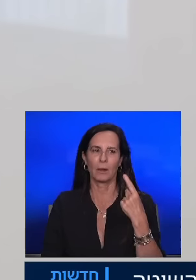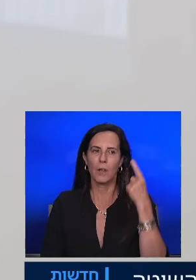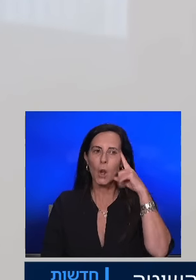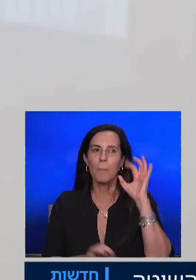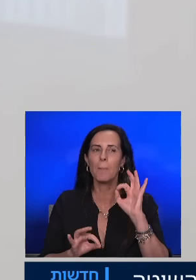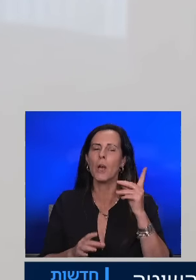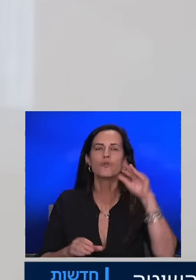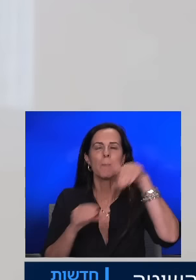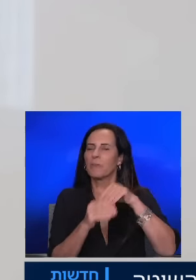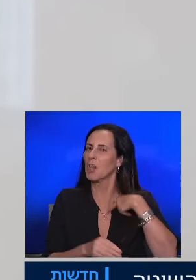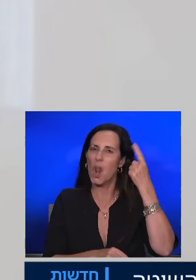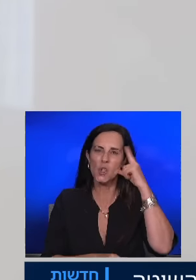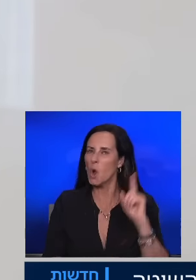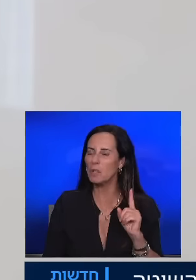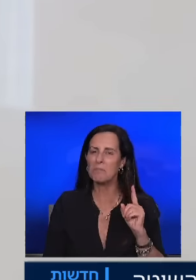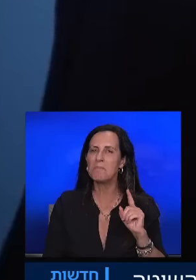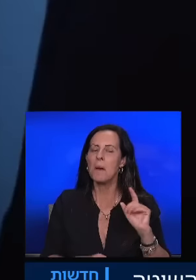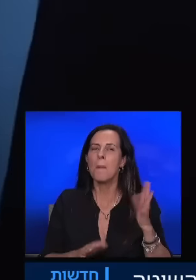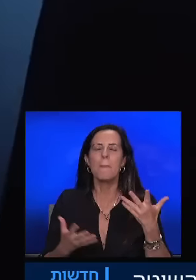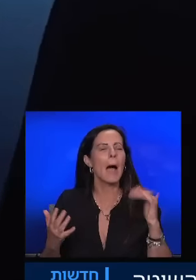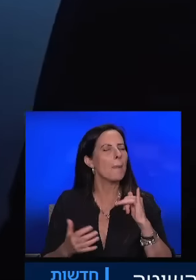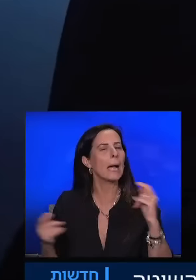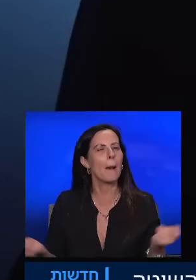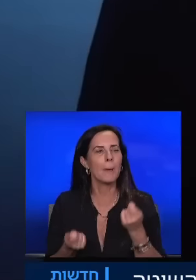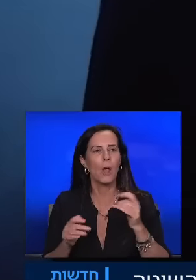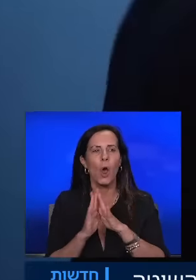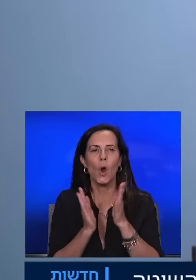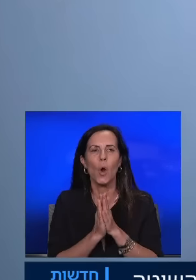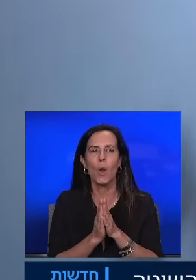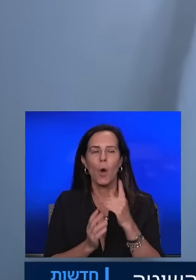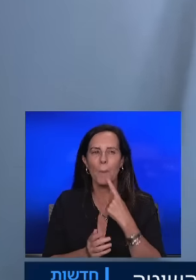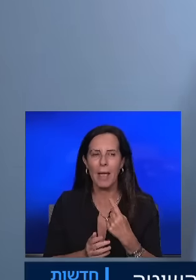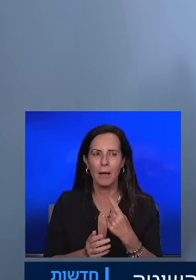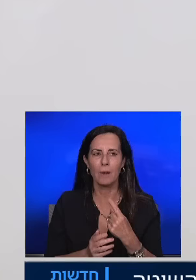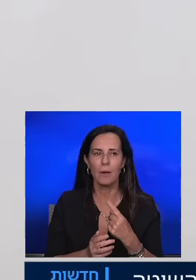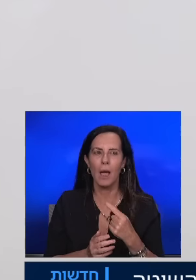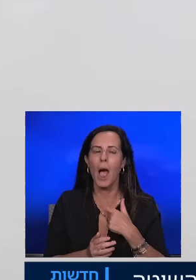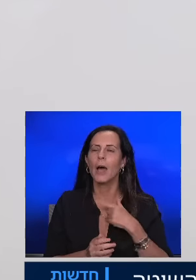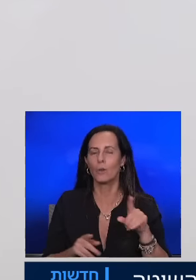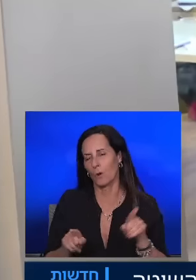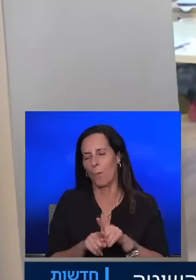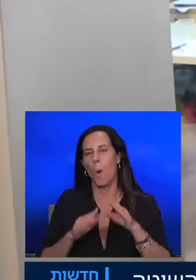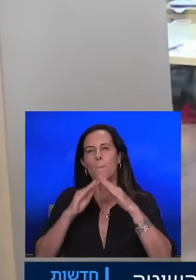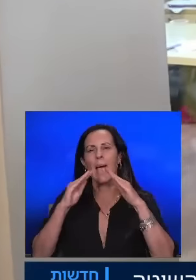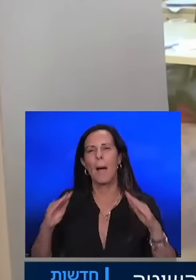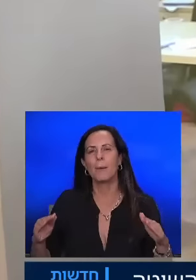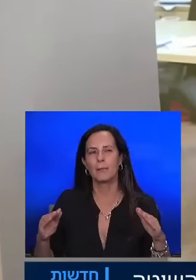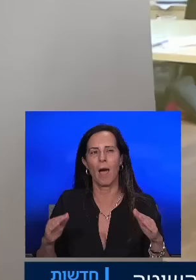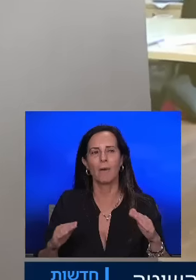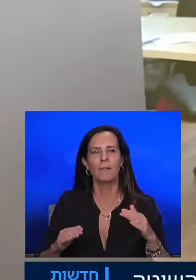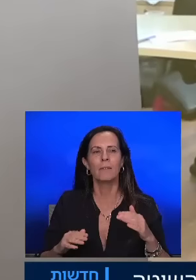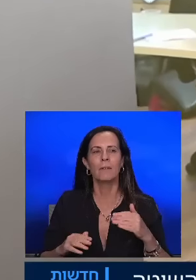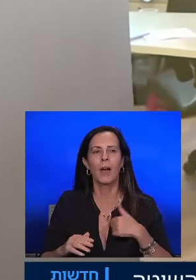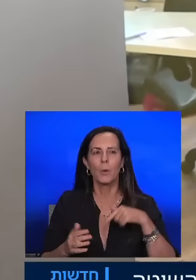מה עומד מאחורי זה, מה הם הקמפיינים, כל המאפיינים צועקים, אנחנו באזור של פירמידה. אנחנו מכאן